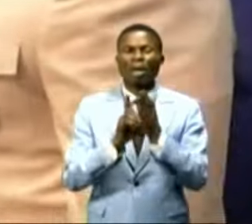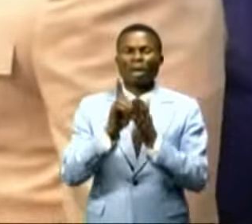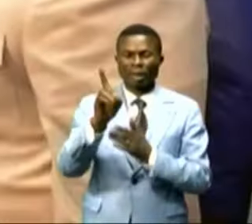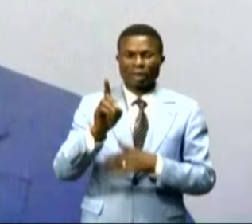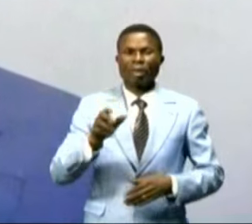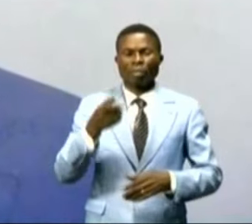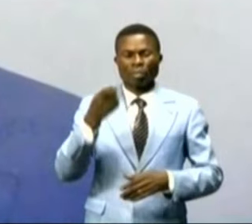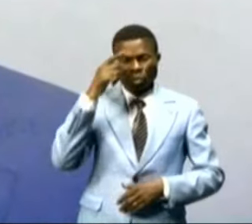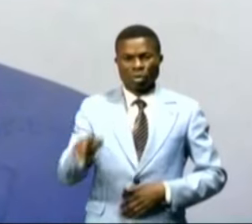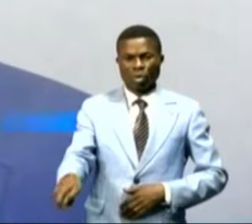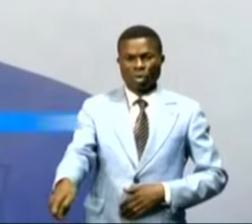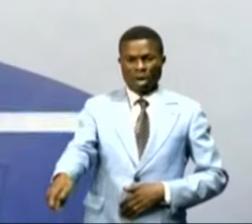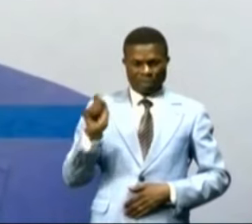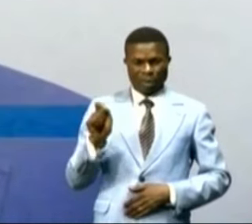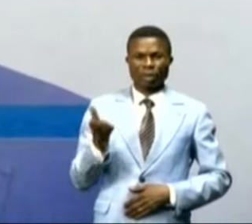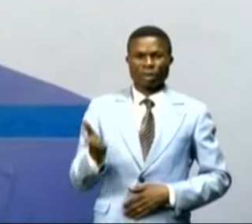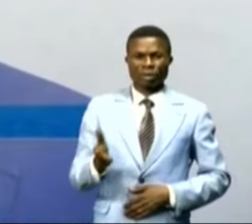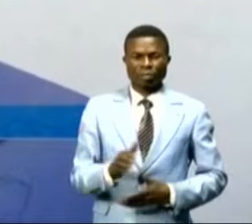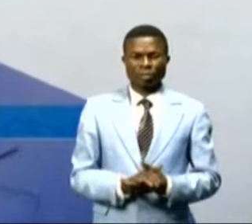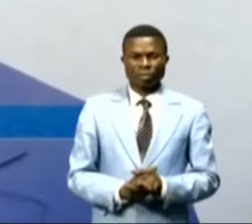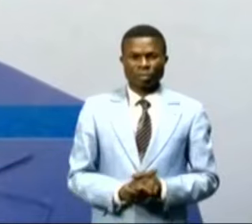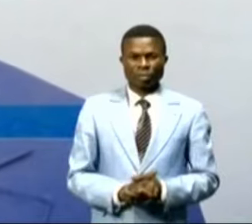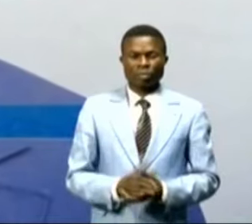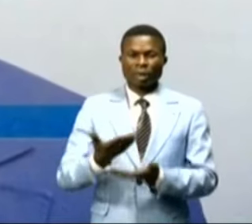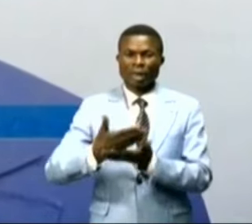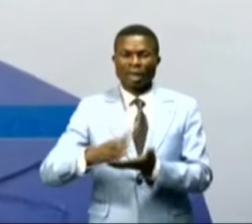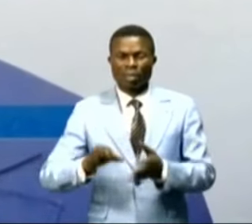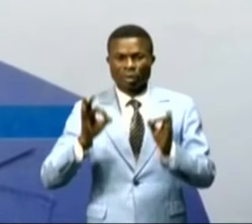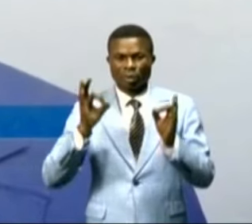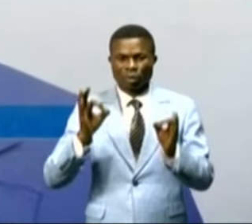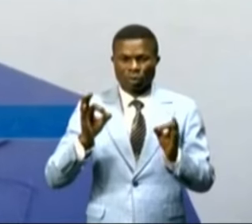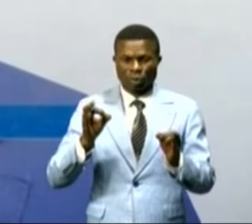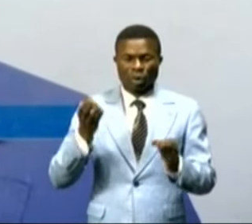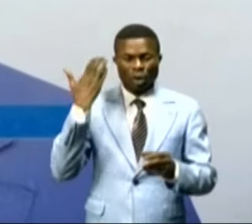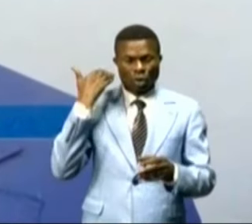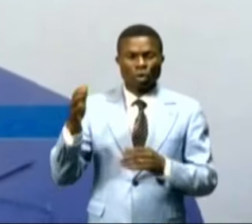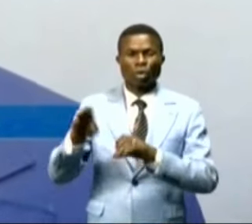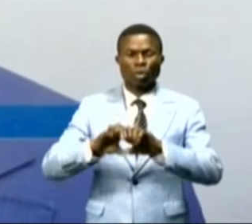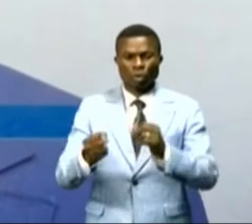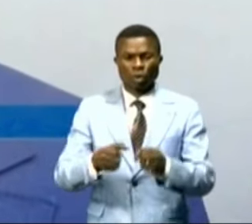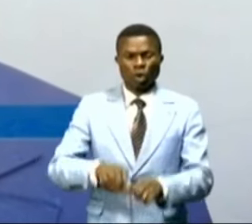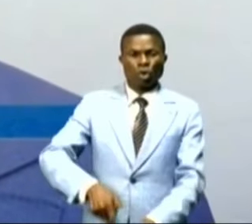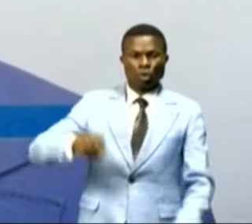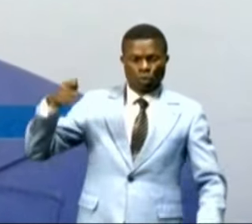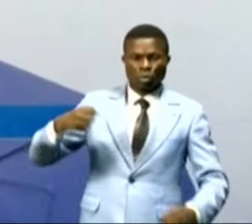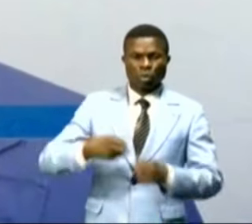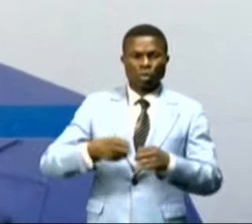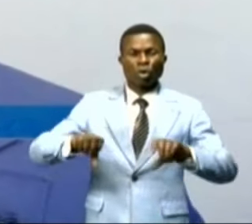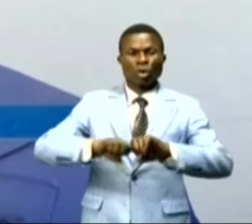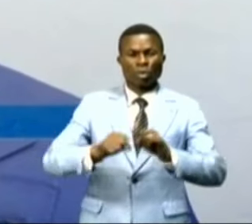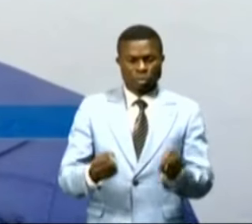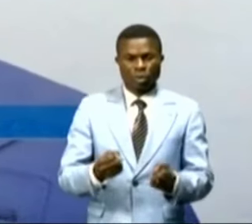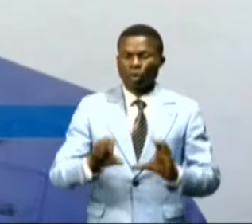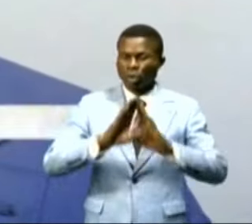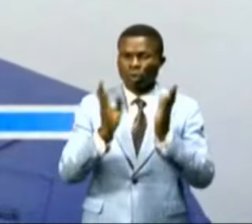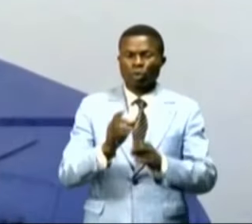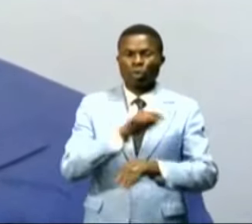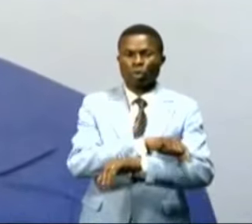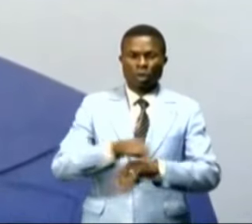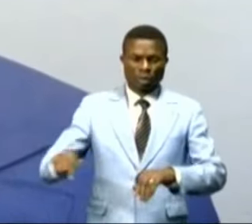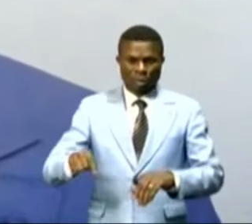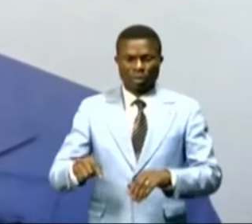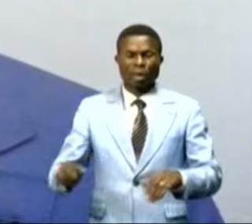pêche. Ici, la chambre froide nouvellement installée a été endommagée, un groupe électrogène nouvellement installé a été endommagé, tous les bureaux ont